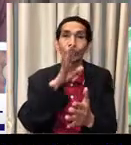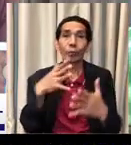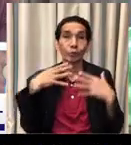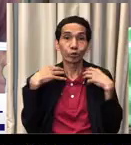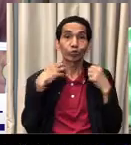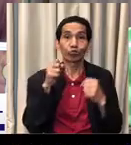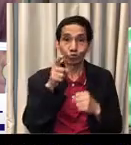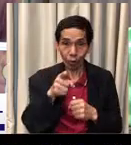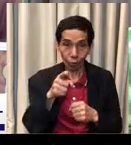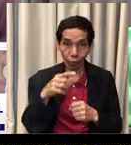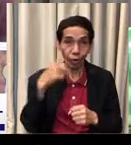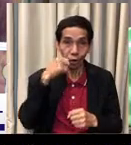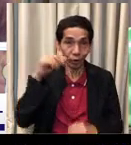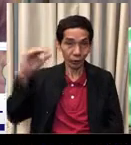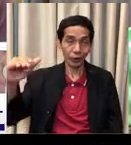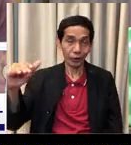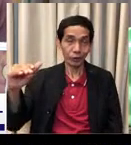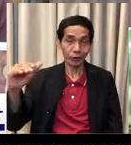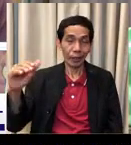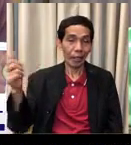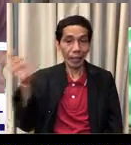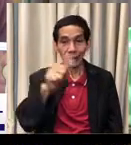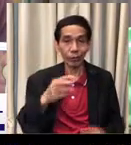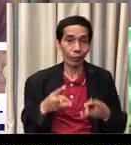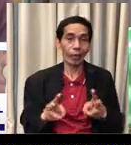loob. Ha? O anyway,